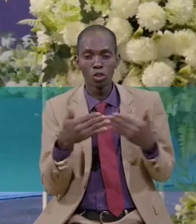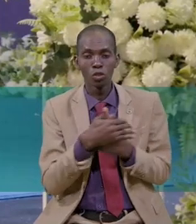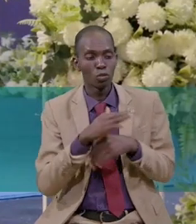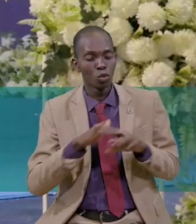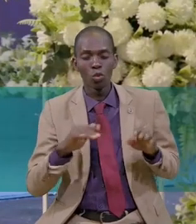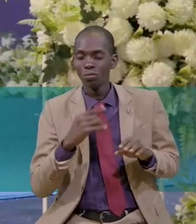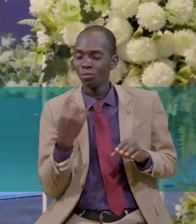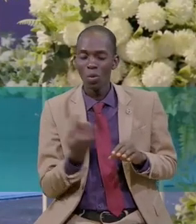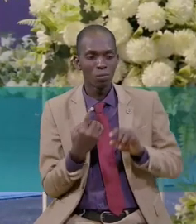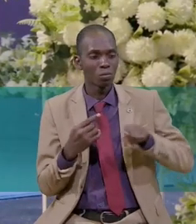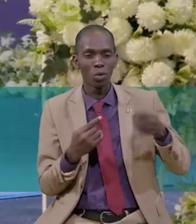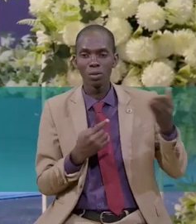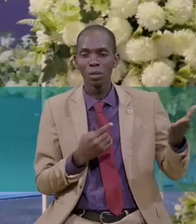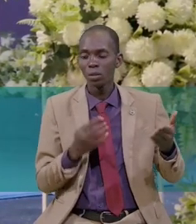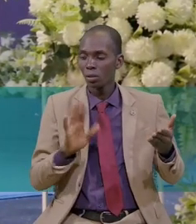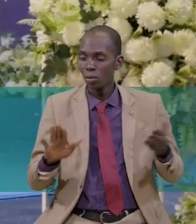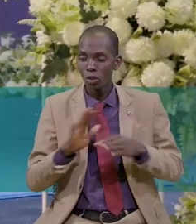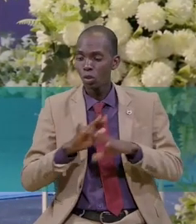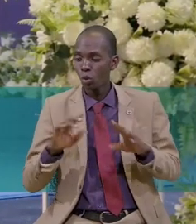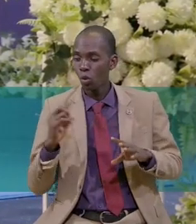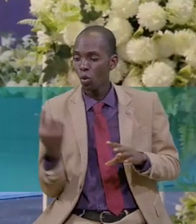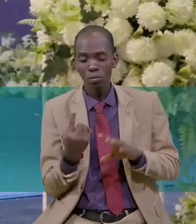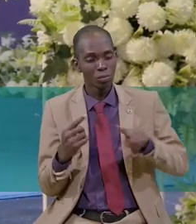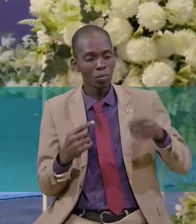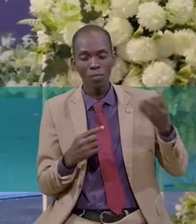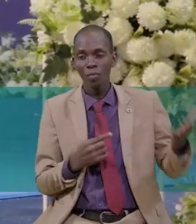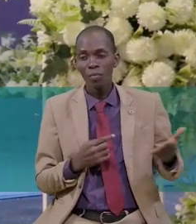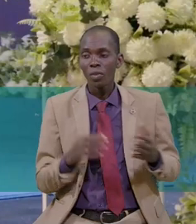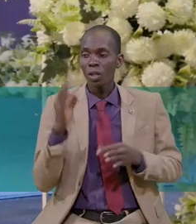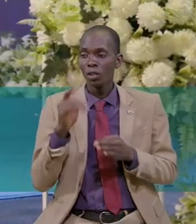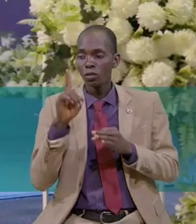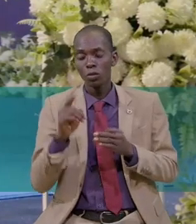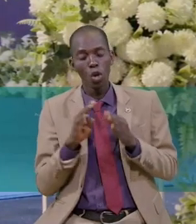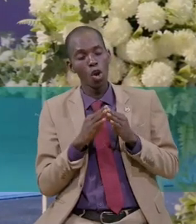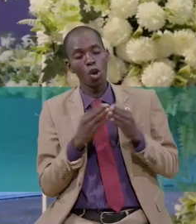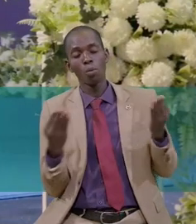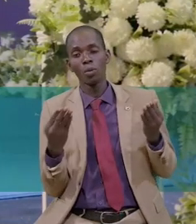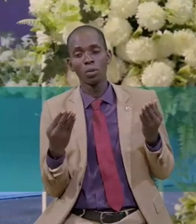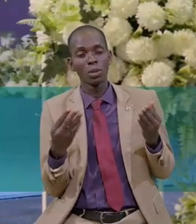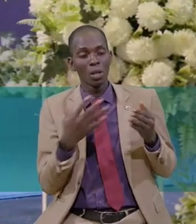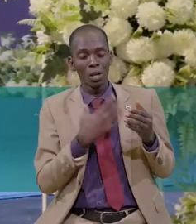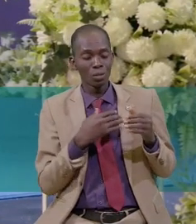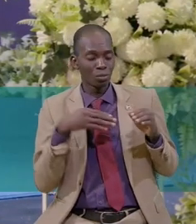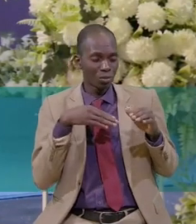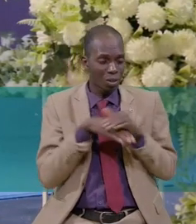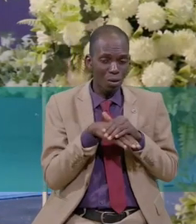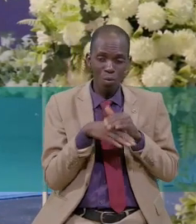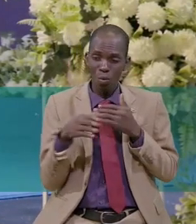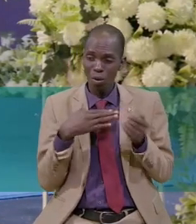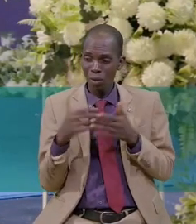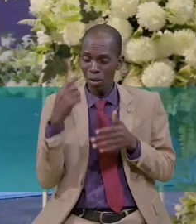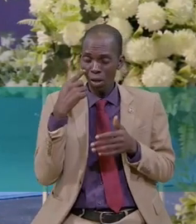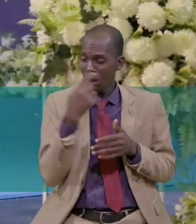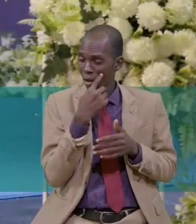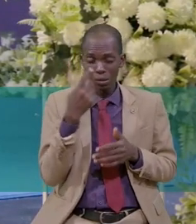que personne à jamais n'aille dans cette chambre. Si vous ouvrez cette chambre et vous allez dans cette chambre, quel que soit ce que vos yeux voient, je